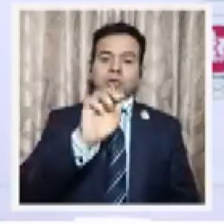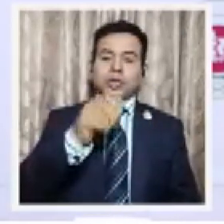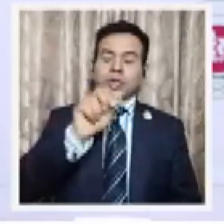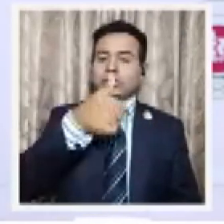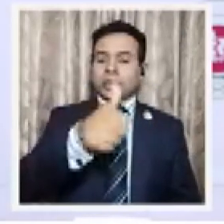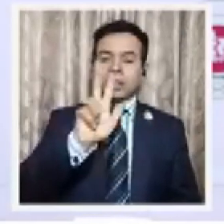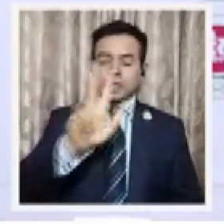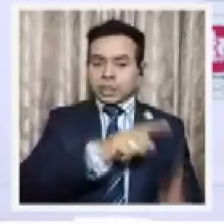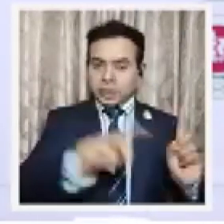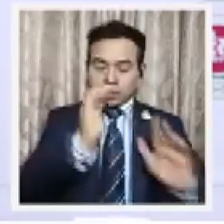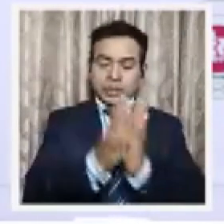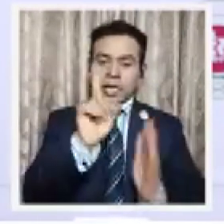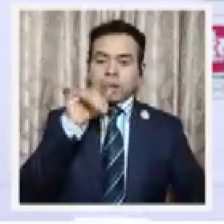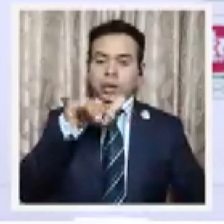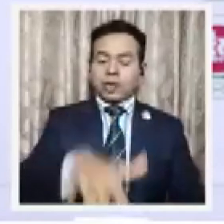24 ঘন্টায় সুস্থ হয়েছেন